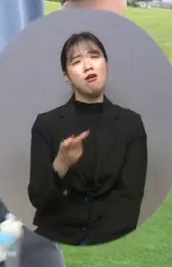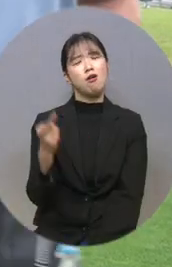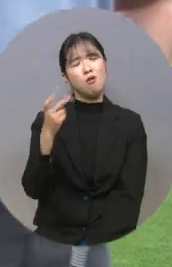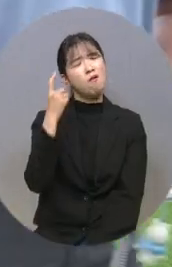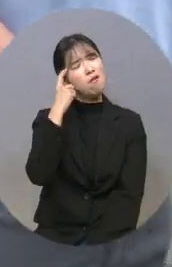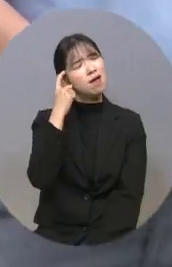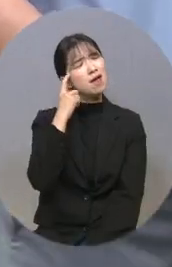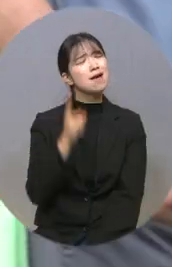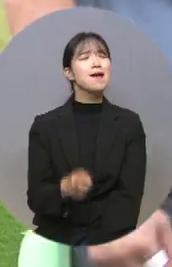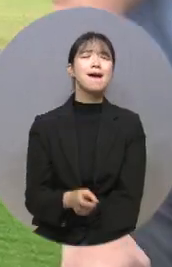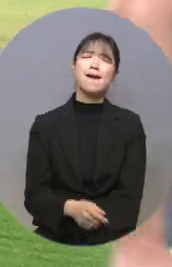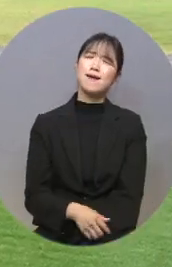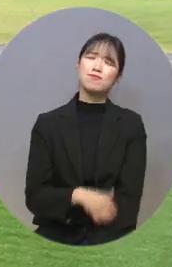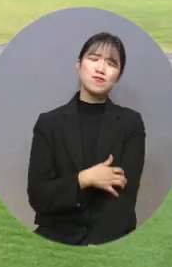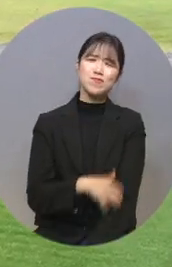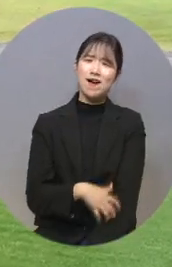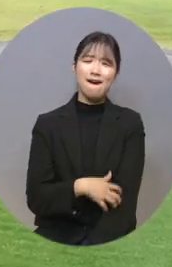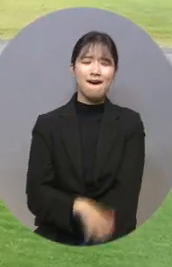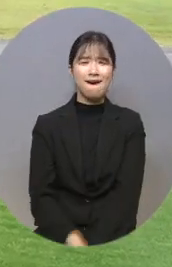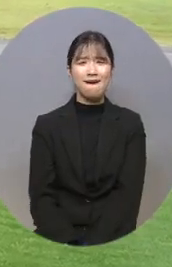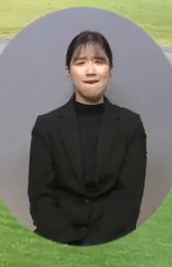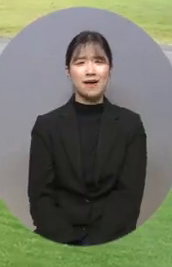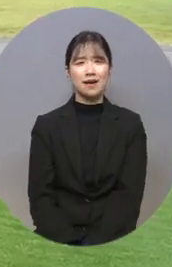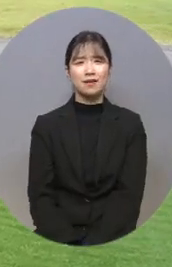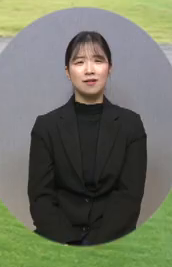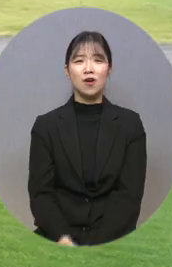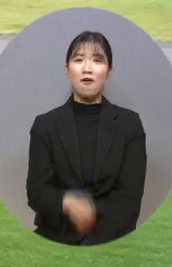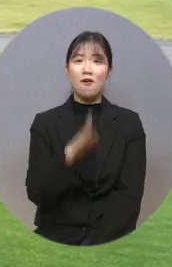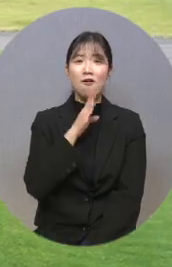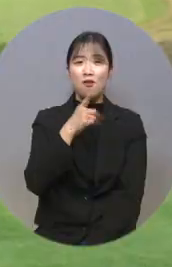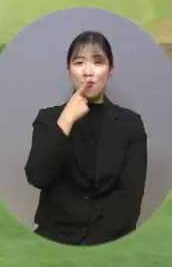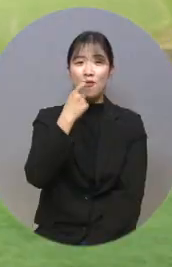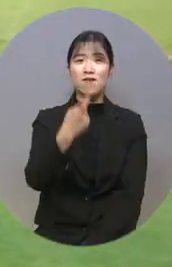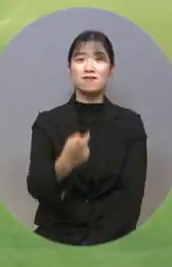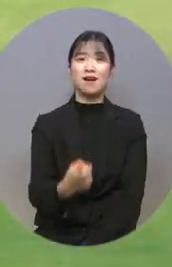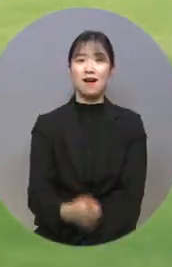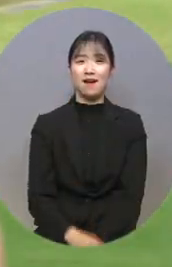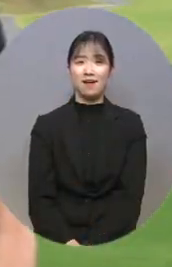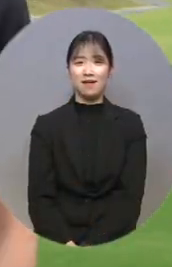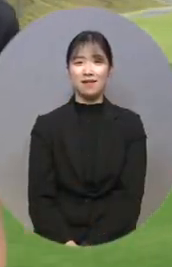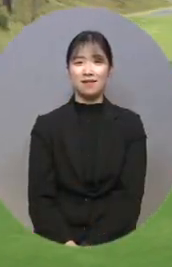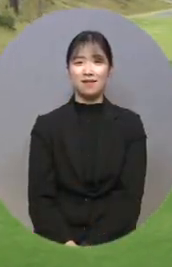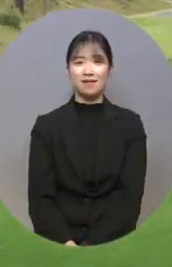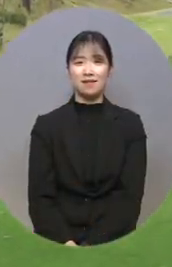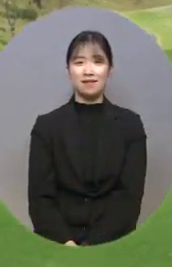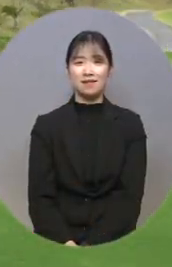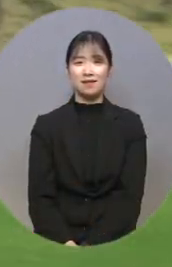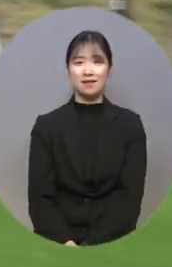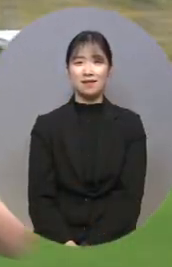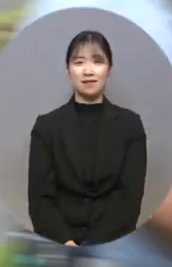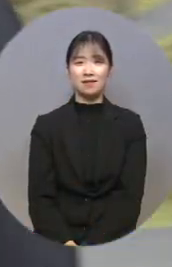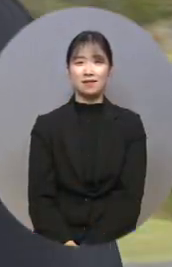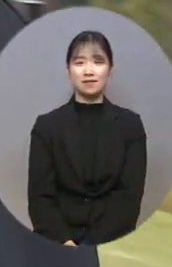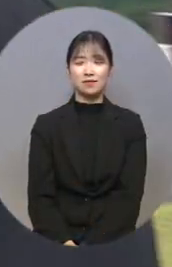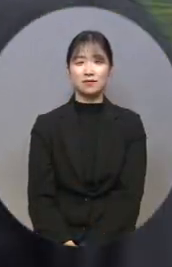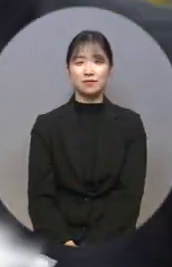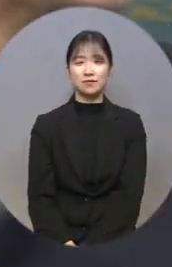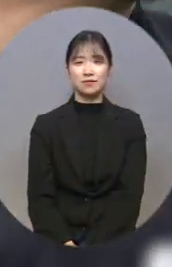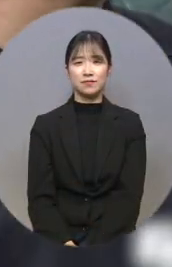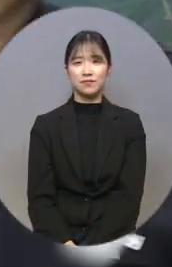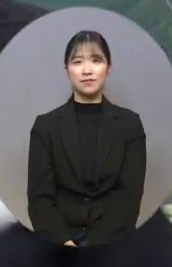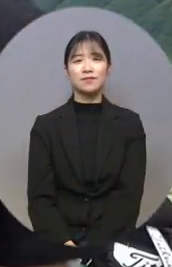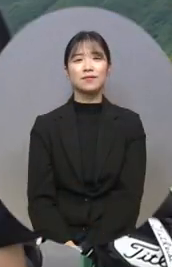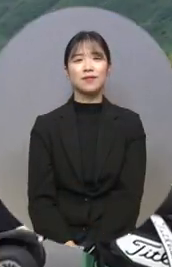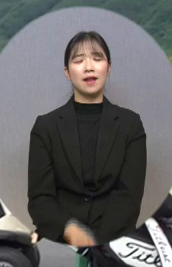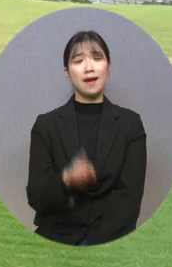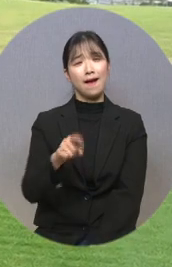불편하다 양. 와! 양. 멋있다 양. 완전 멋있다 양. 갖다 댔네 양. 뭘 또